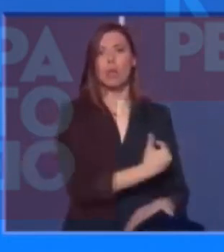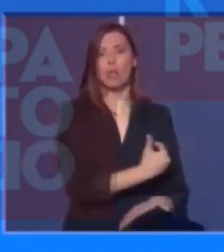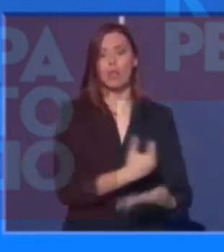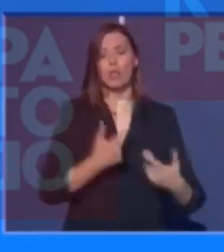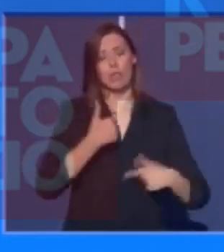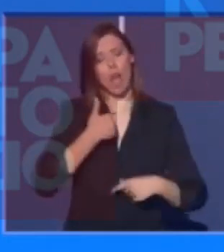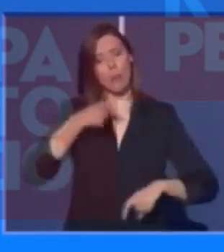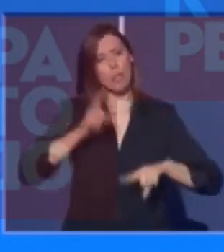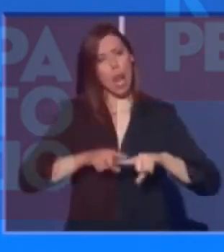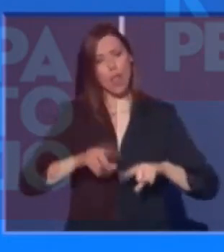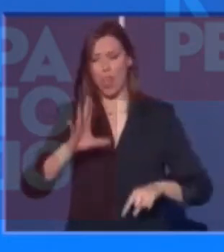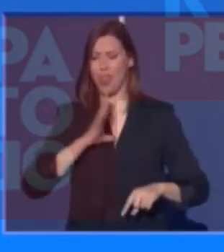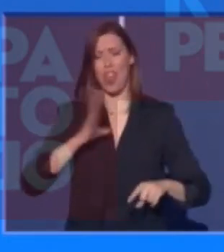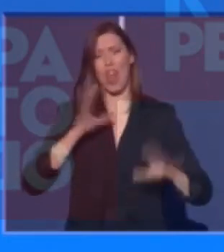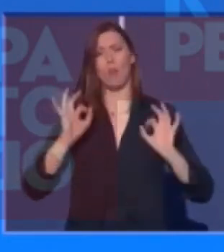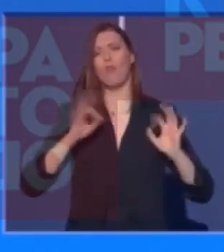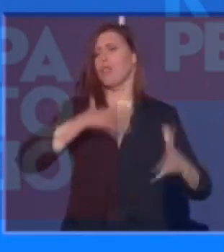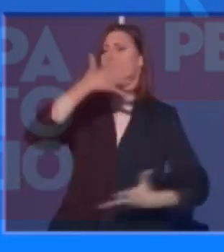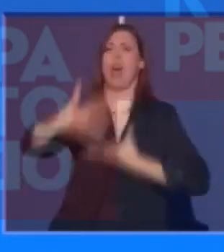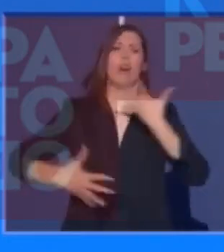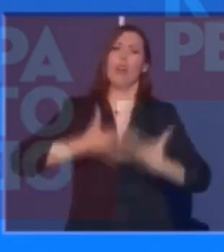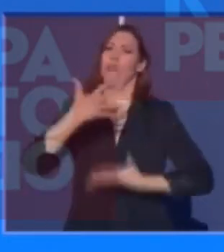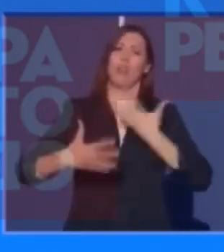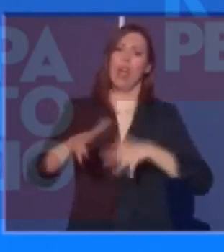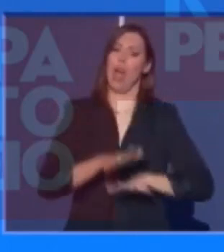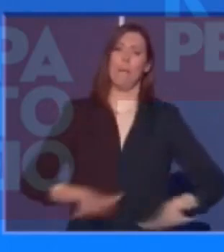ούτε επιδιώκει την ένταση στην περιοχή μας. Ξέρει όμως να